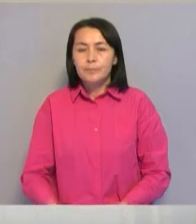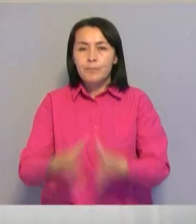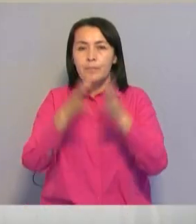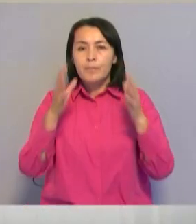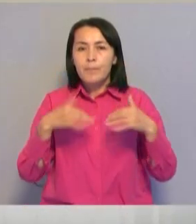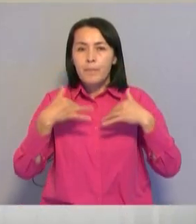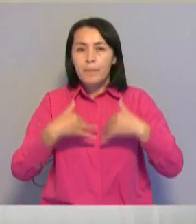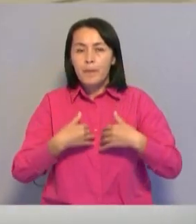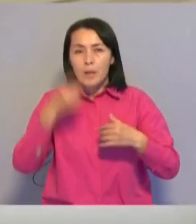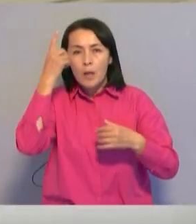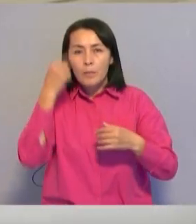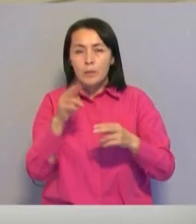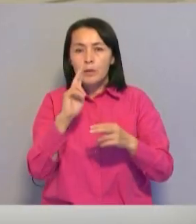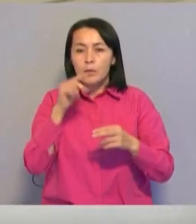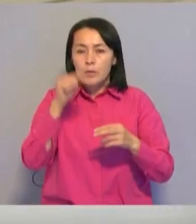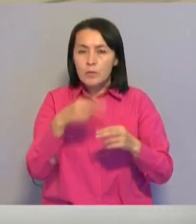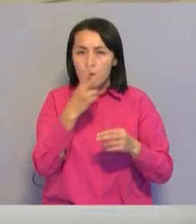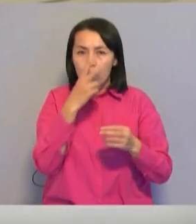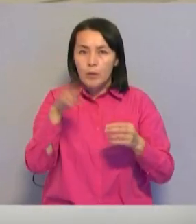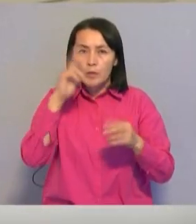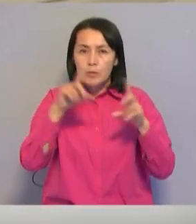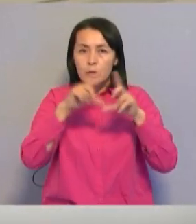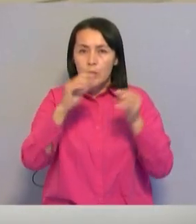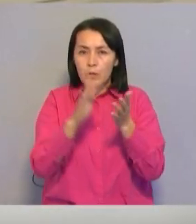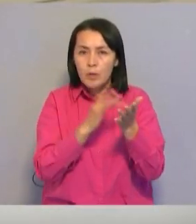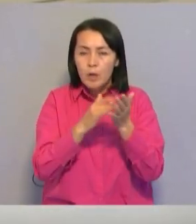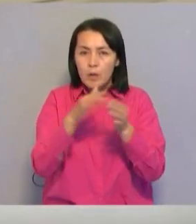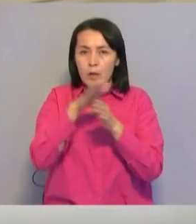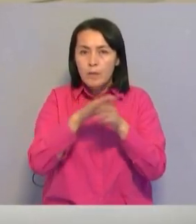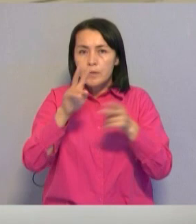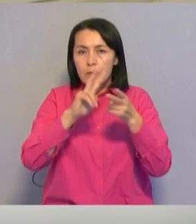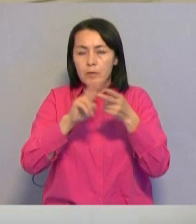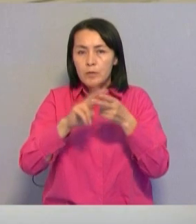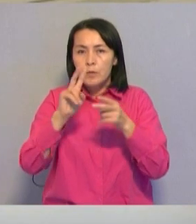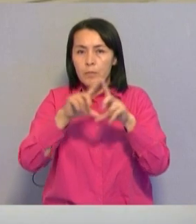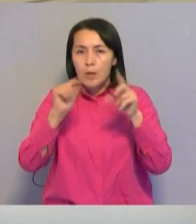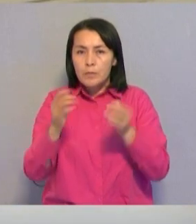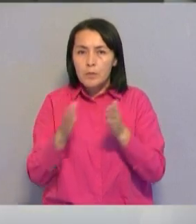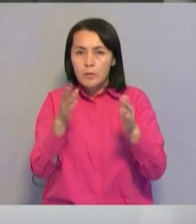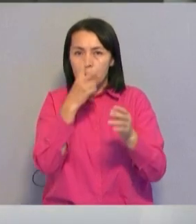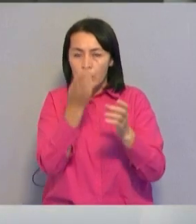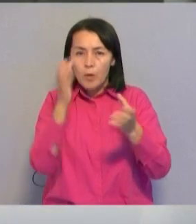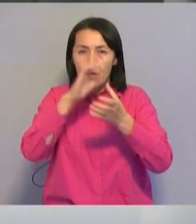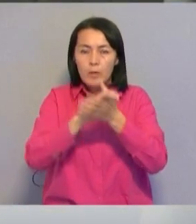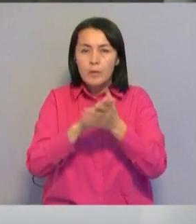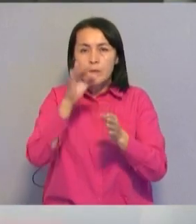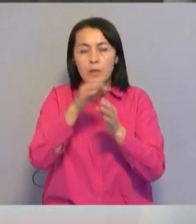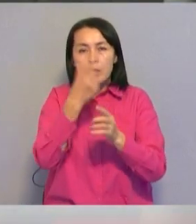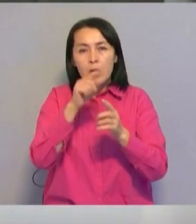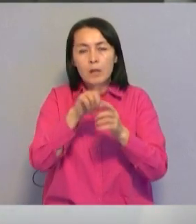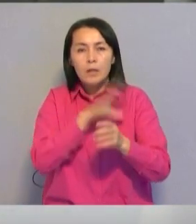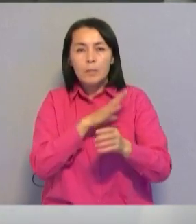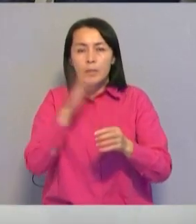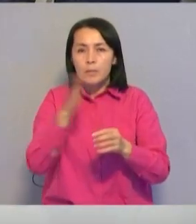Боли и страдания понимают только те, кто их пережил. Школьные бухгалтеры прошли по тюремным коридорам, ощущая атмосферу железных решеток. Цель этого визита